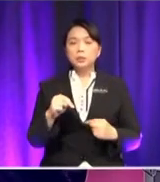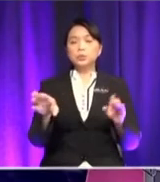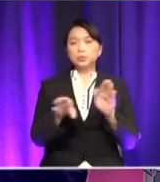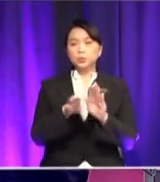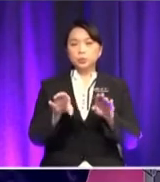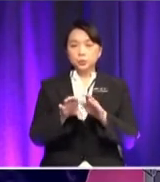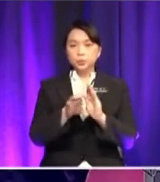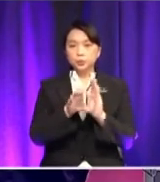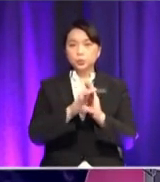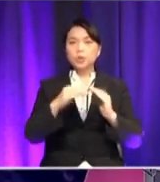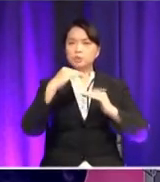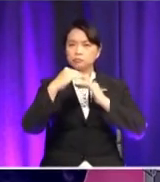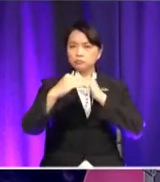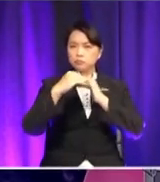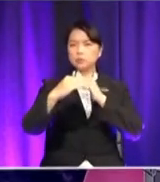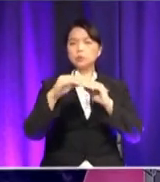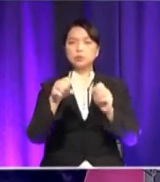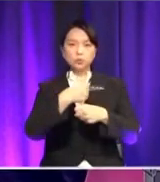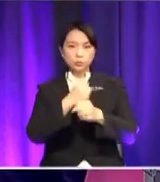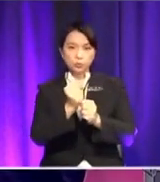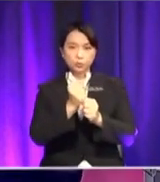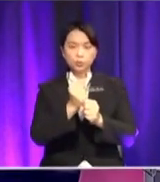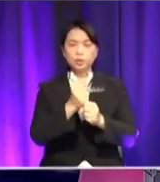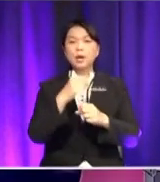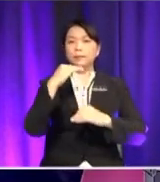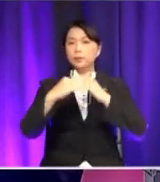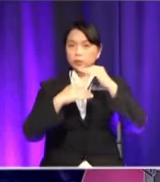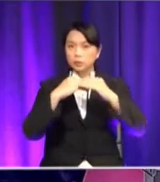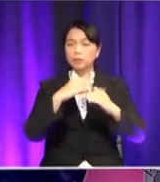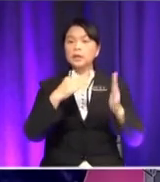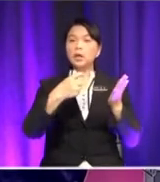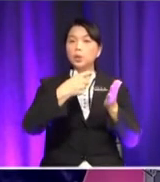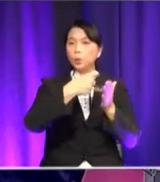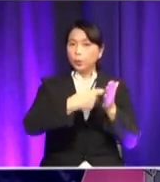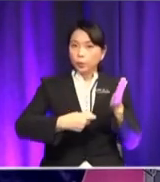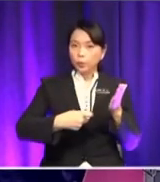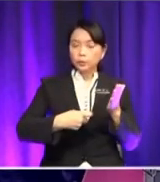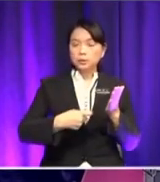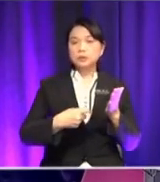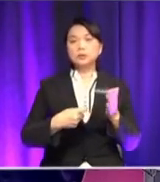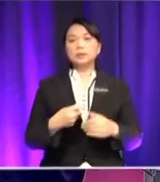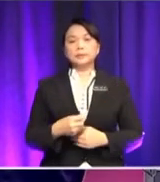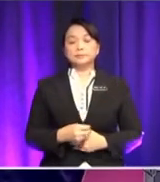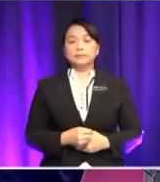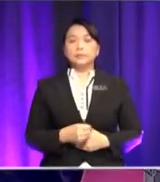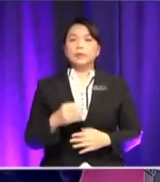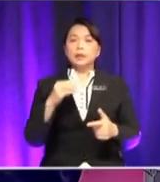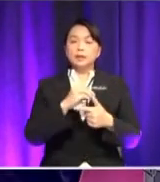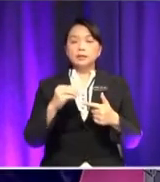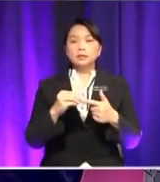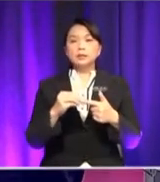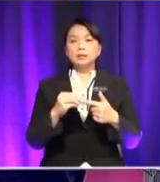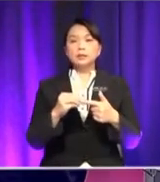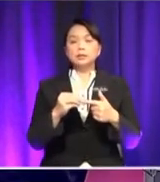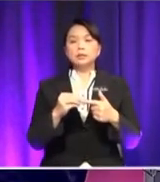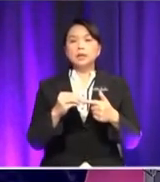bangunan dari segi kos pun perlu dititikberatkan daripada dari segi facilities ataupun aku mudahan kemudahan